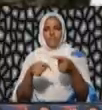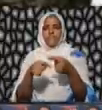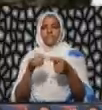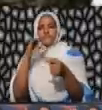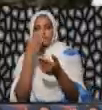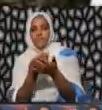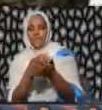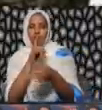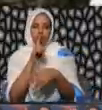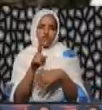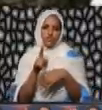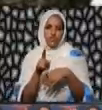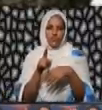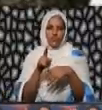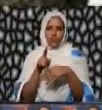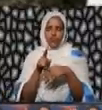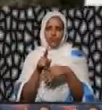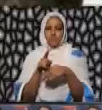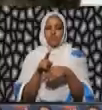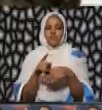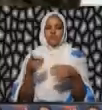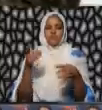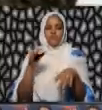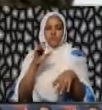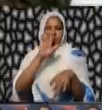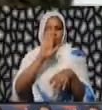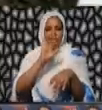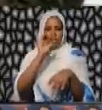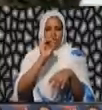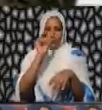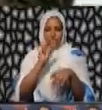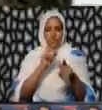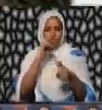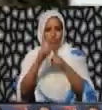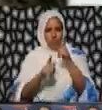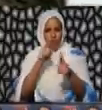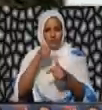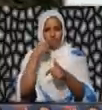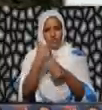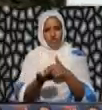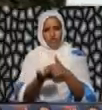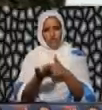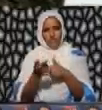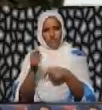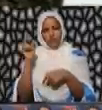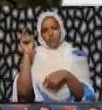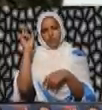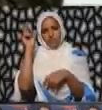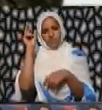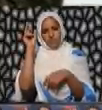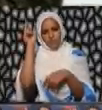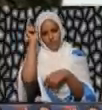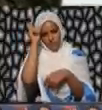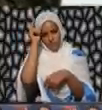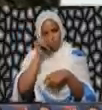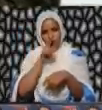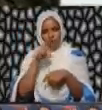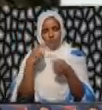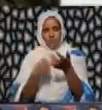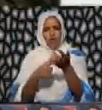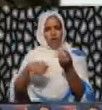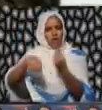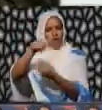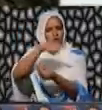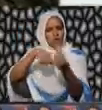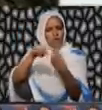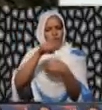የመጣ ልጅ ነው። ብሔሩ ያው ገለብ እኛ ቋንቋ ከሚናገሩ ብሔር ብሔረሰቦች ነው። እዛ